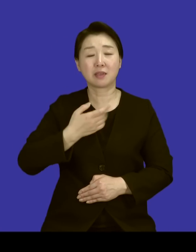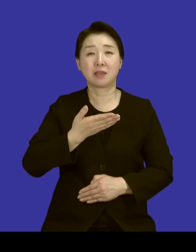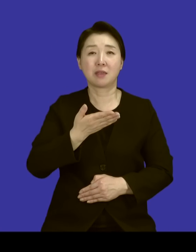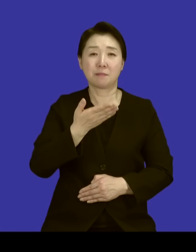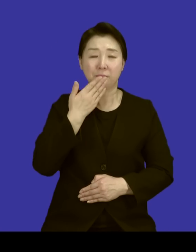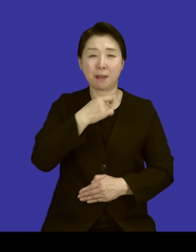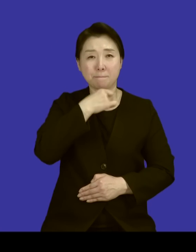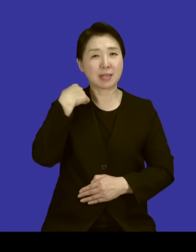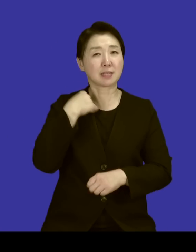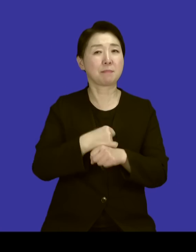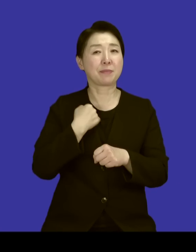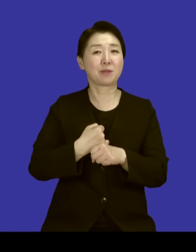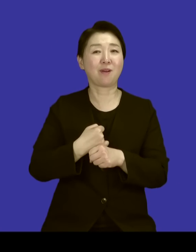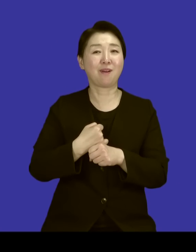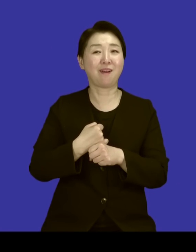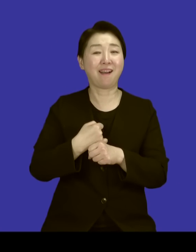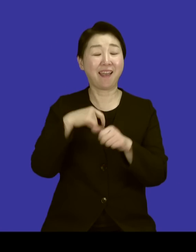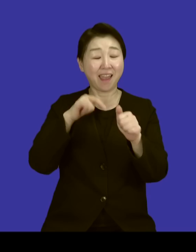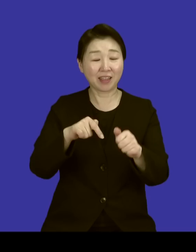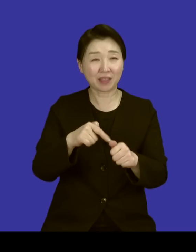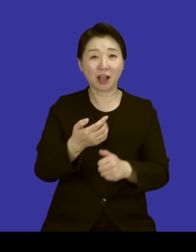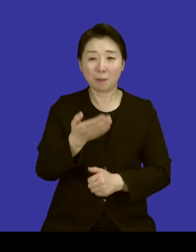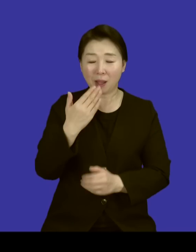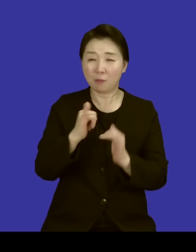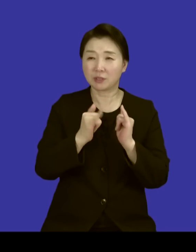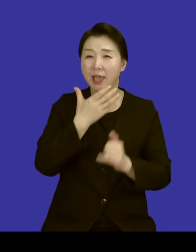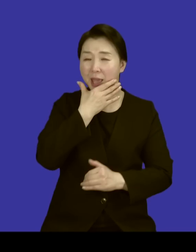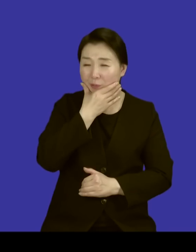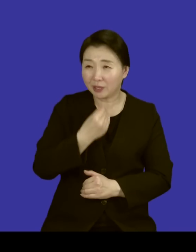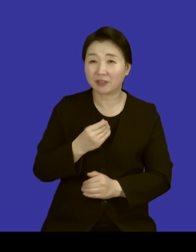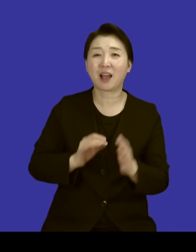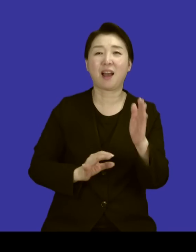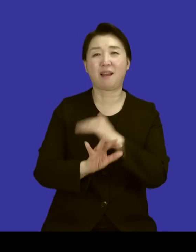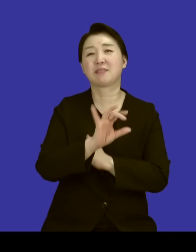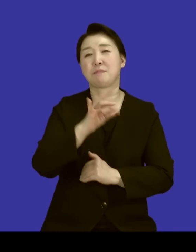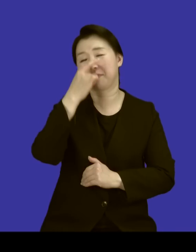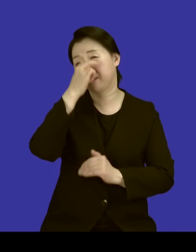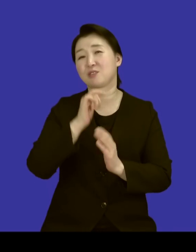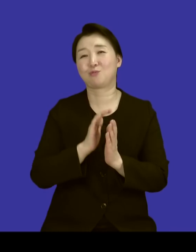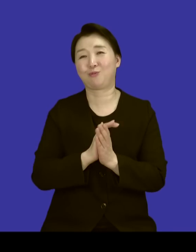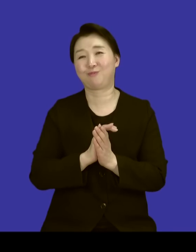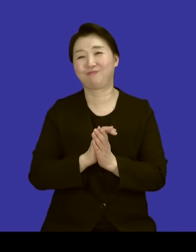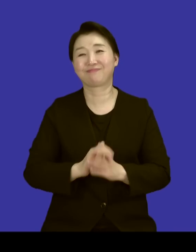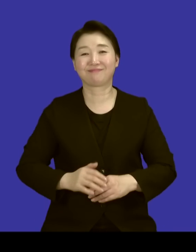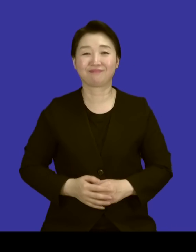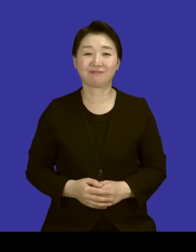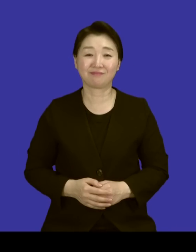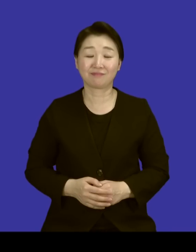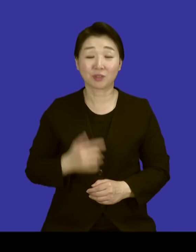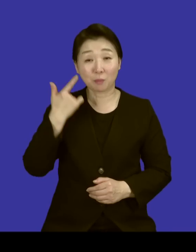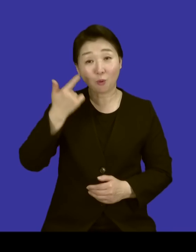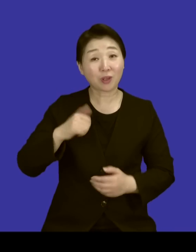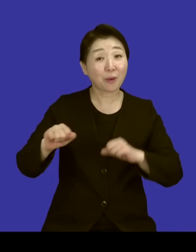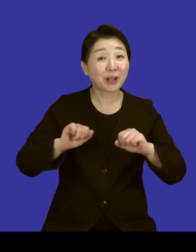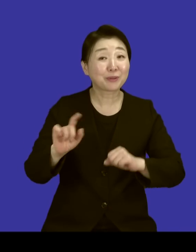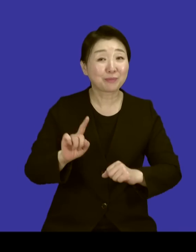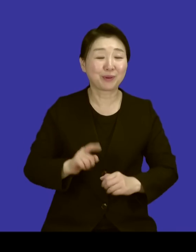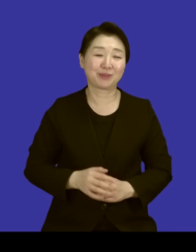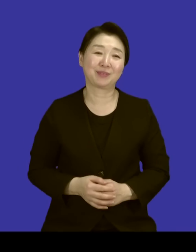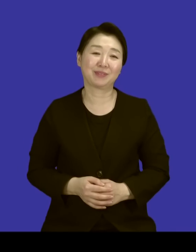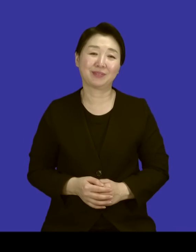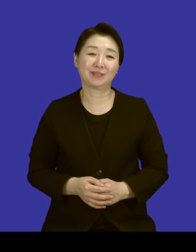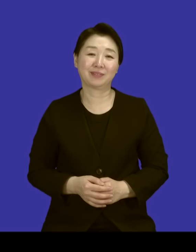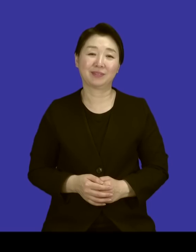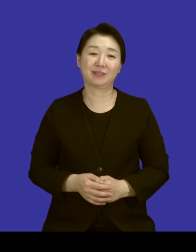맛있어질지어다. 네. 드시는 분들이 행복하기를 아침에 기도하고. 예. 목사님이 또 목회 활동을 어떠셨는지 한번 얘기를 들어볼 텐데